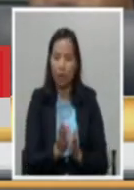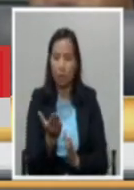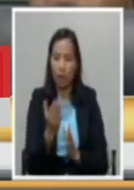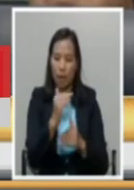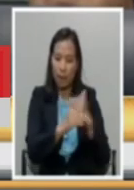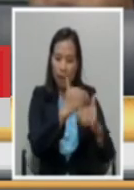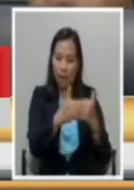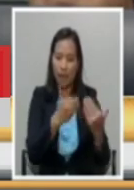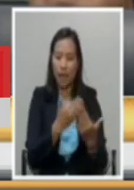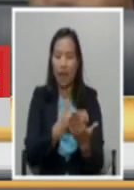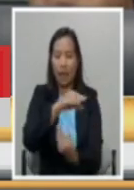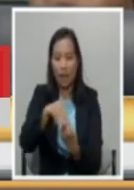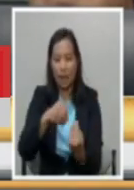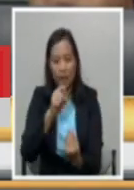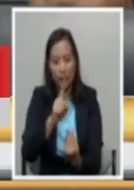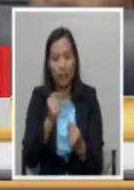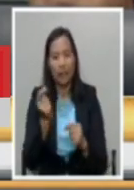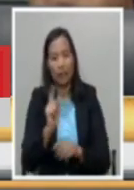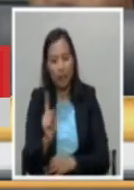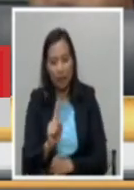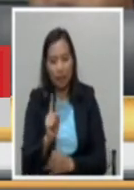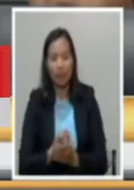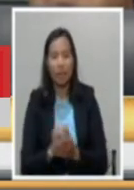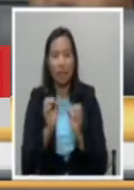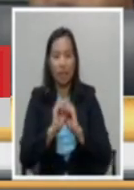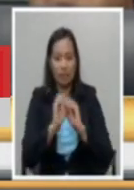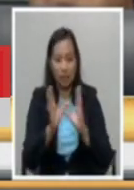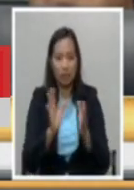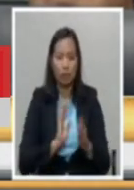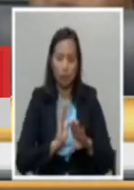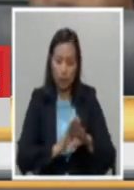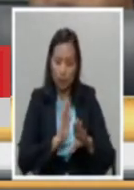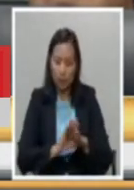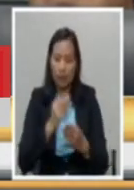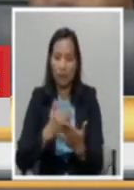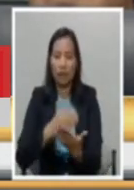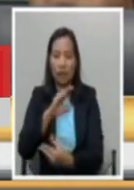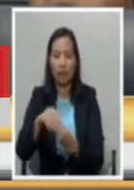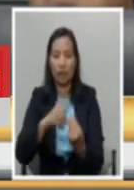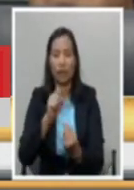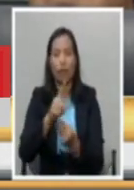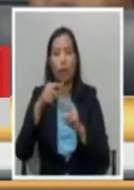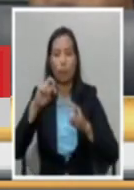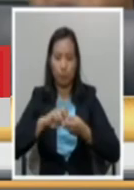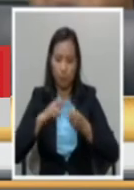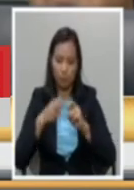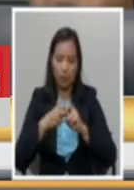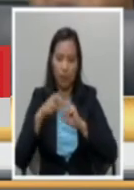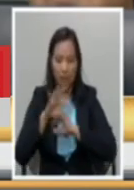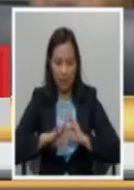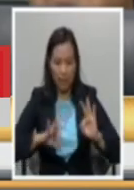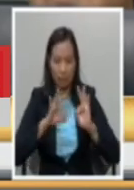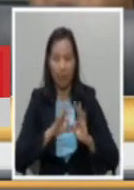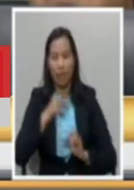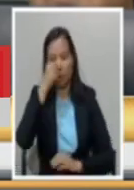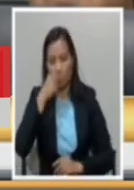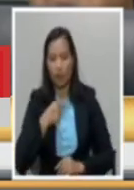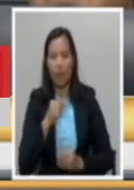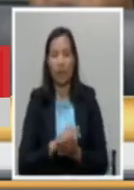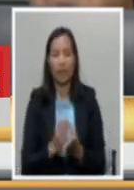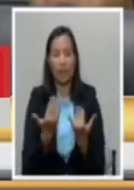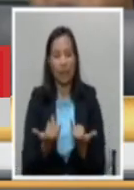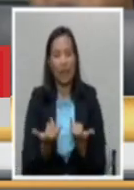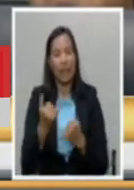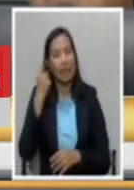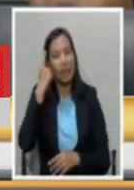รายได้ยังไม่มีความชัดเจนในการที่จะกระตุ้นเศรษฐกิจซึ่งเป็นปัญหาใหญ่ของประเทศในขณะนี้ดังนั้นผมคิดว่